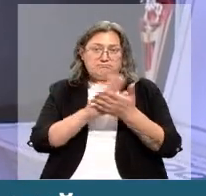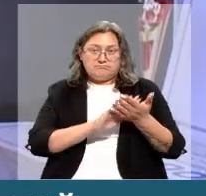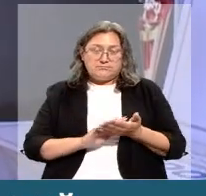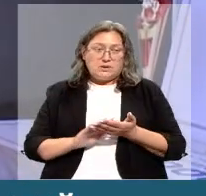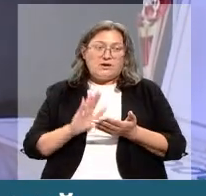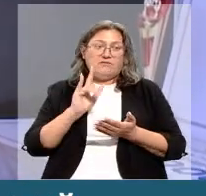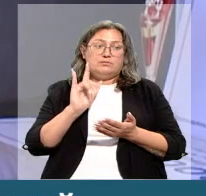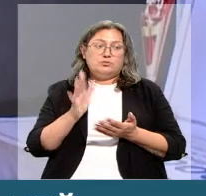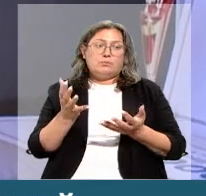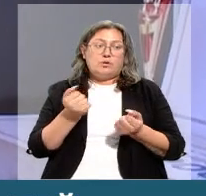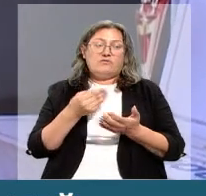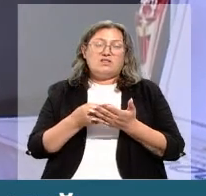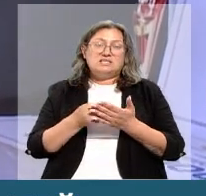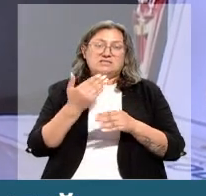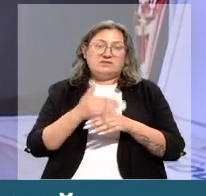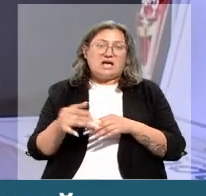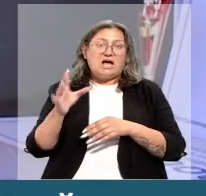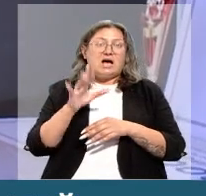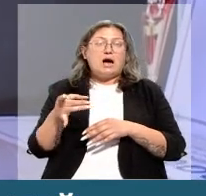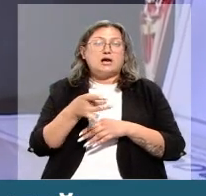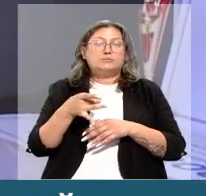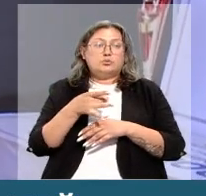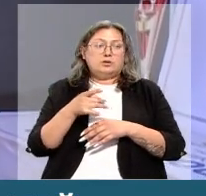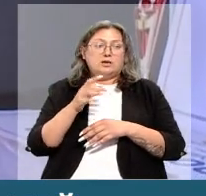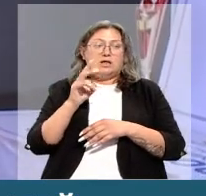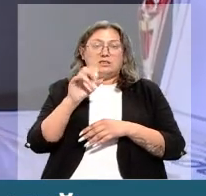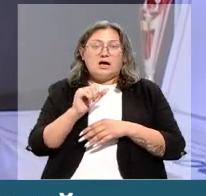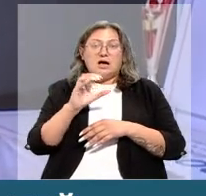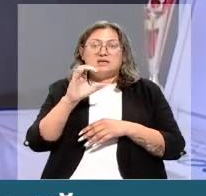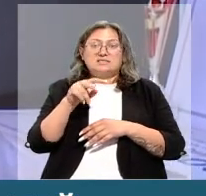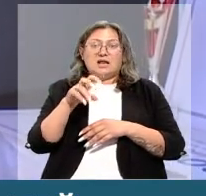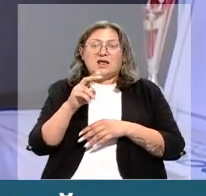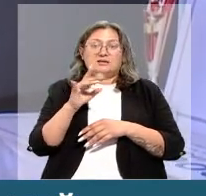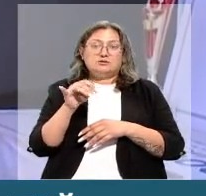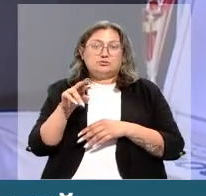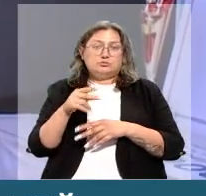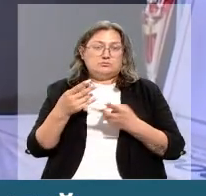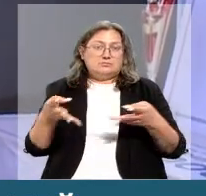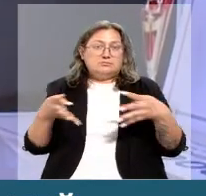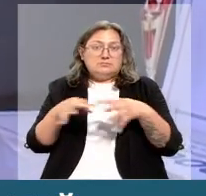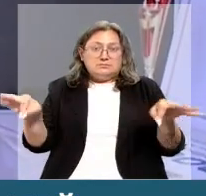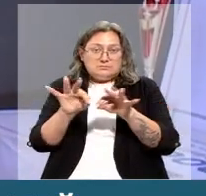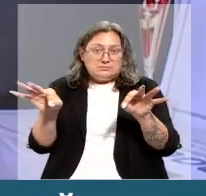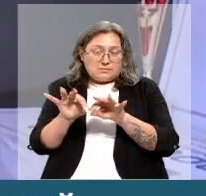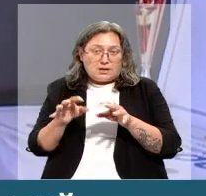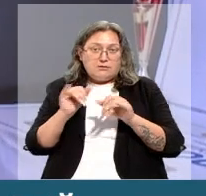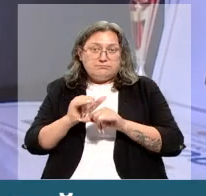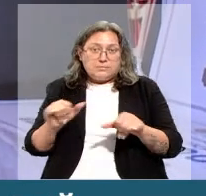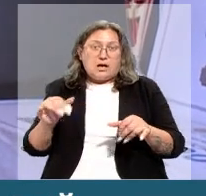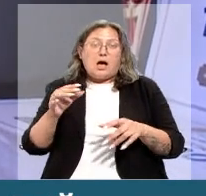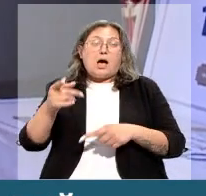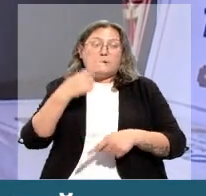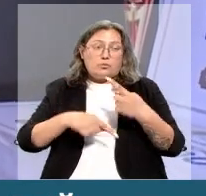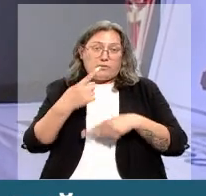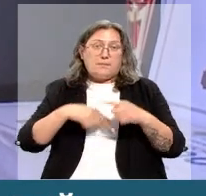так, вы будете получить финансирование с республики на селекционную работу, а мы, значит, давайте приведем порядок, обратно